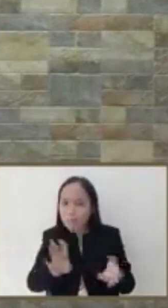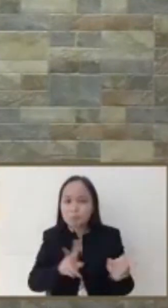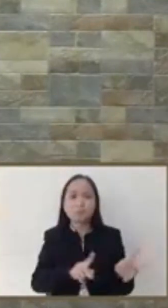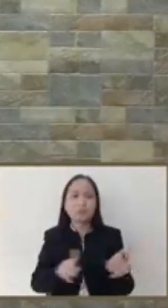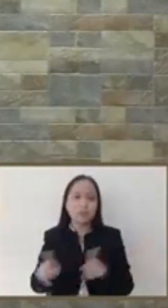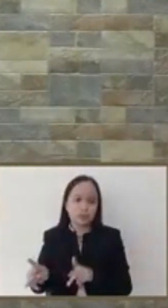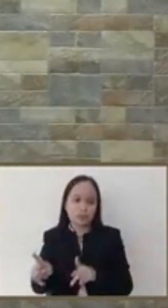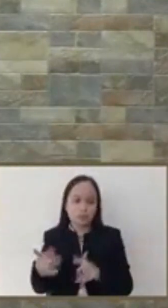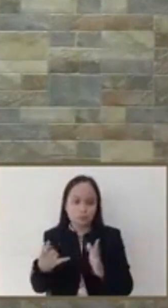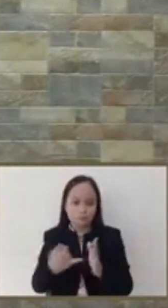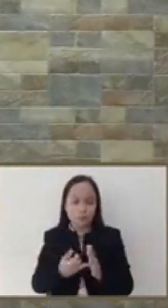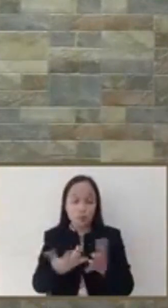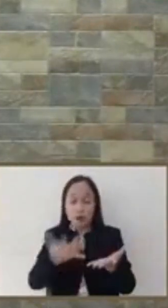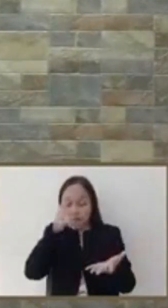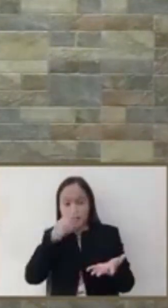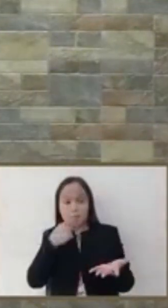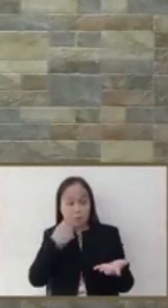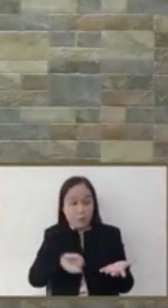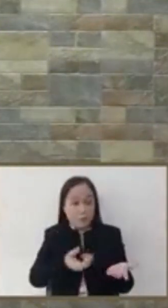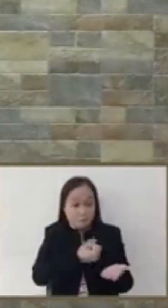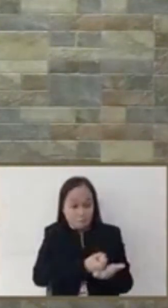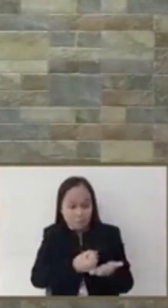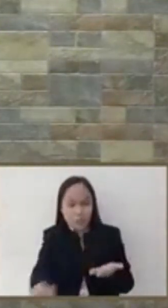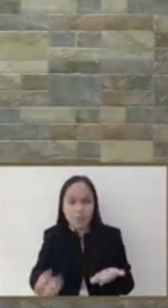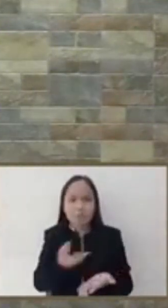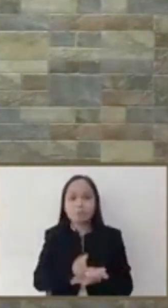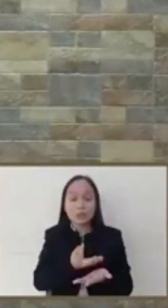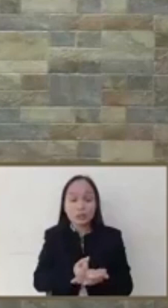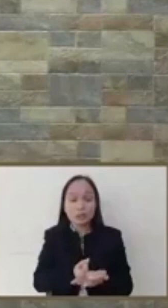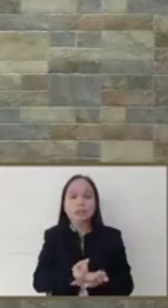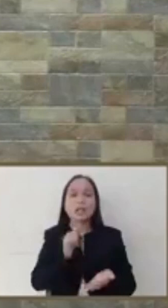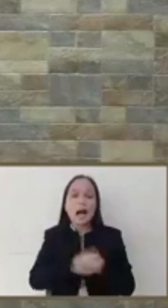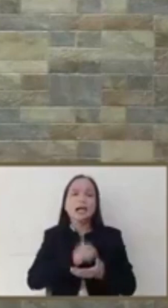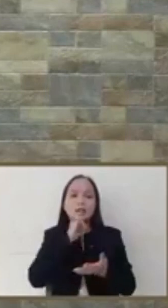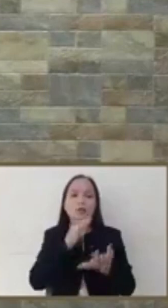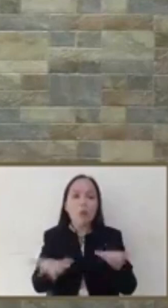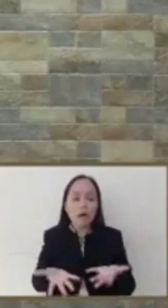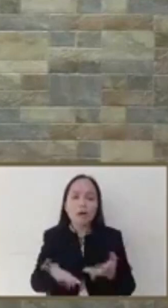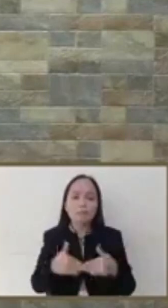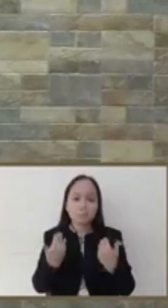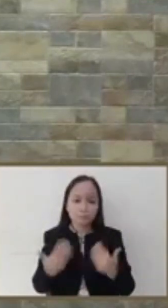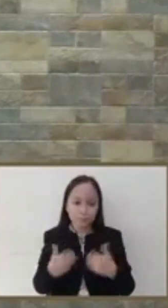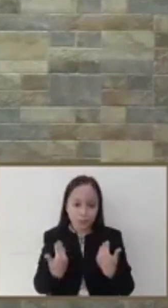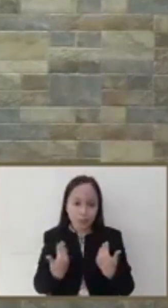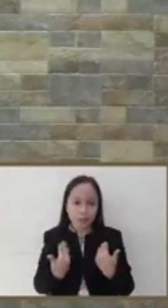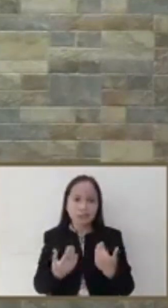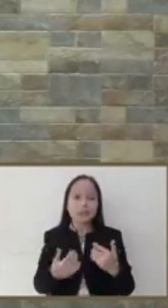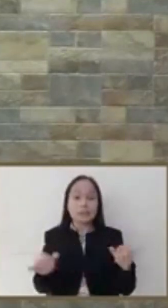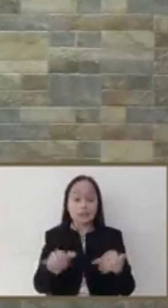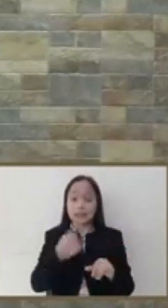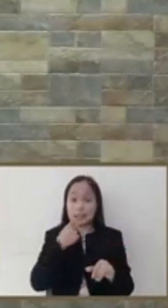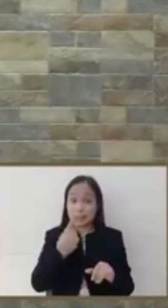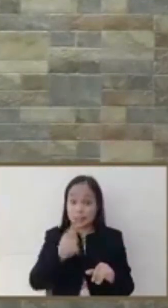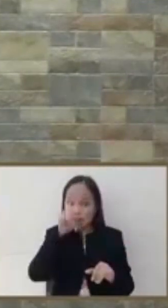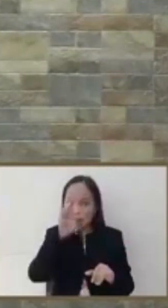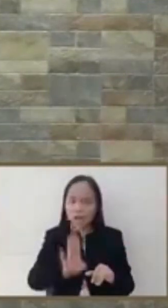inilagak yan, kung saan sinabi sa iyo ng Panginoon na doon mo ibigay, doon mo ilagak, nandyan ang kasiyahan. Alright? Now, ano sabi sa atin ng Panginoon, mga